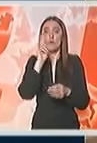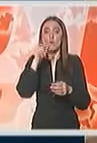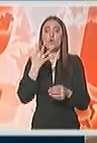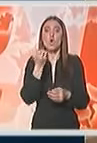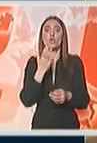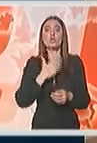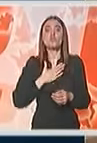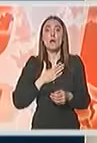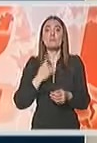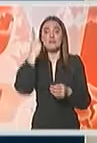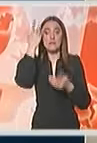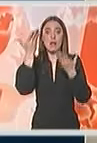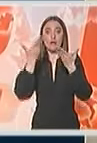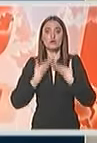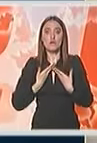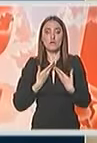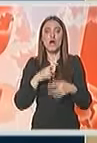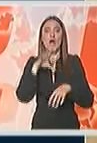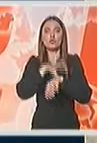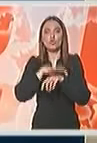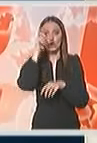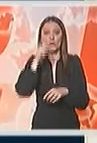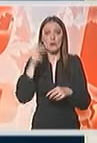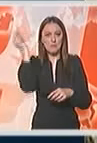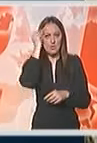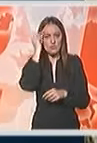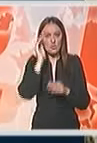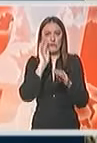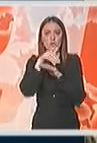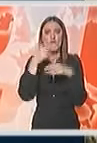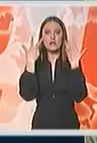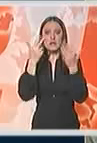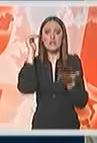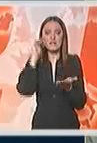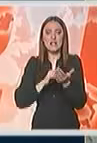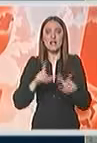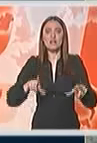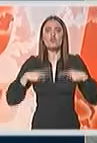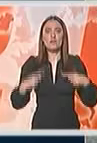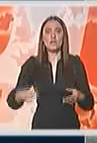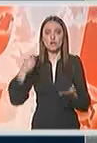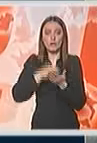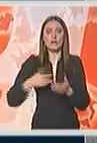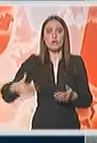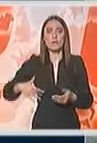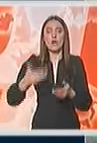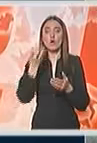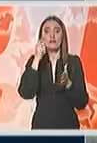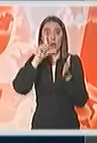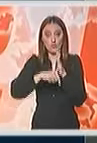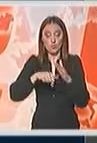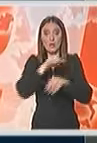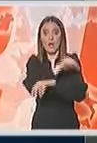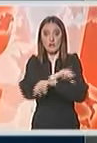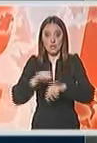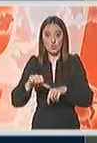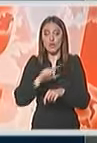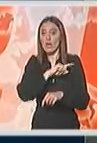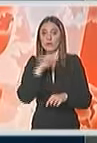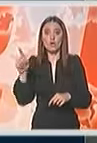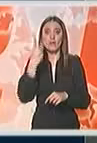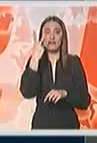sopstvenih blagoslova. Doktor Segev je proučavao više od 80.000 živih donatora bubrega od trenutka izvođenja hiruške operacije